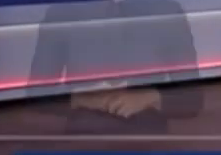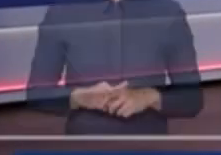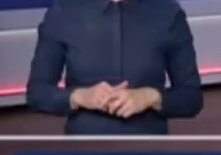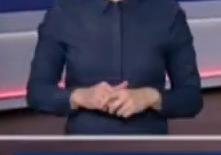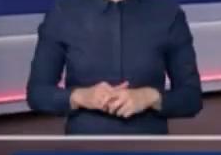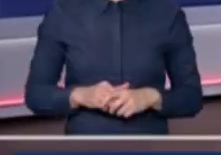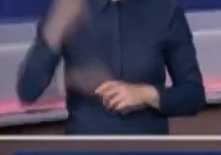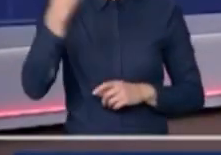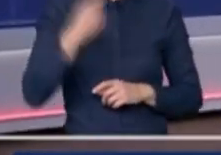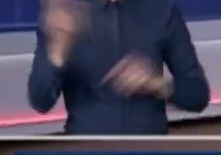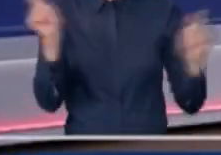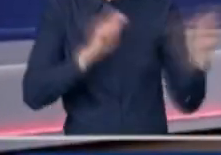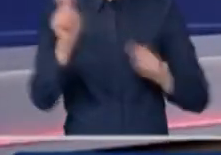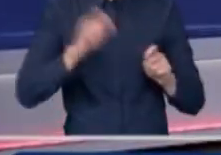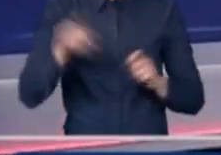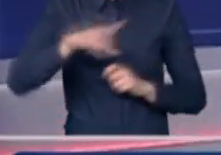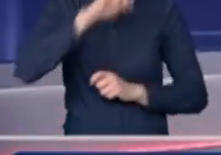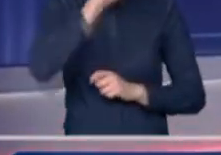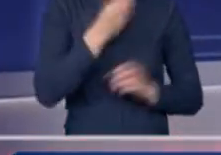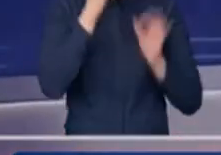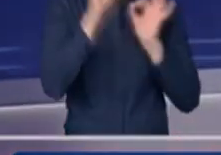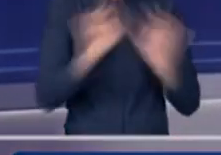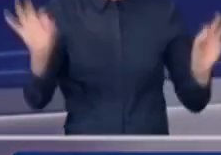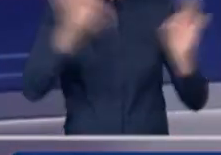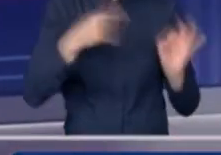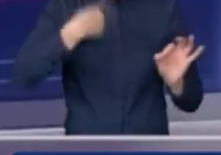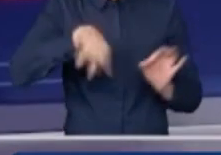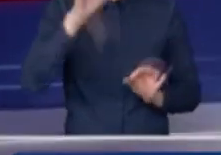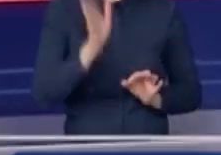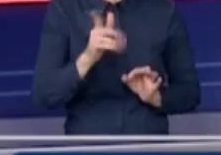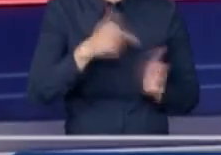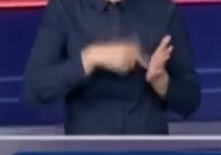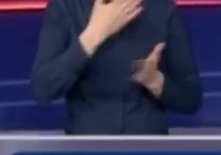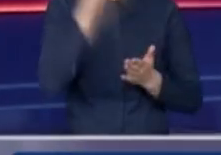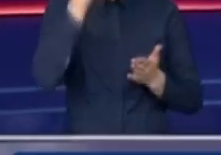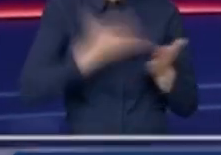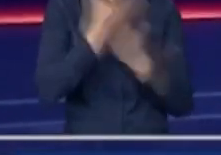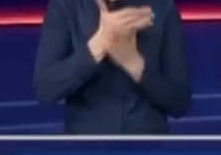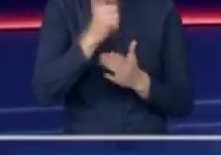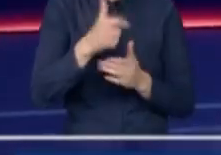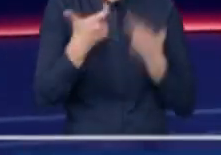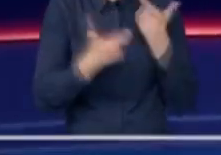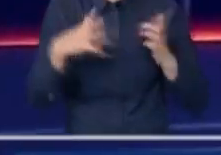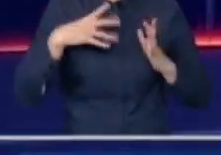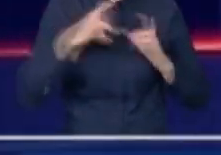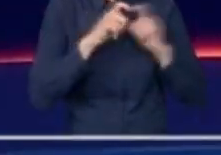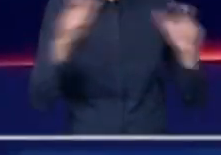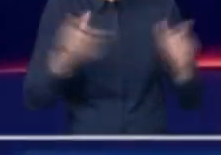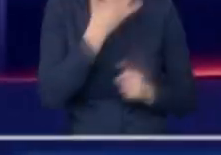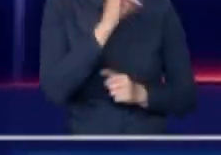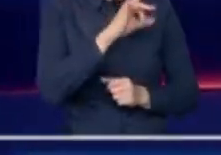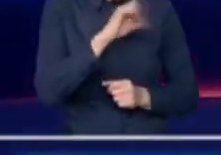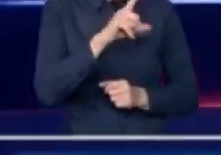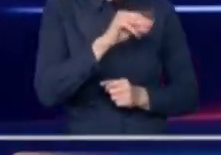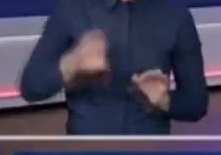Pierwszy wakacyjny TeleExpress na deser przed nami. Nie zabraknie w nim propozycji na spędzenie wolnego czasu. Dzień dobry, Iga Lewko,